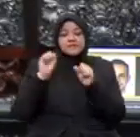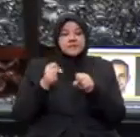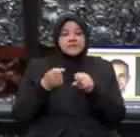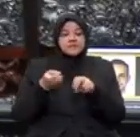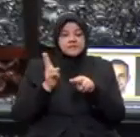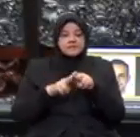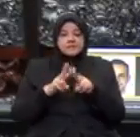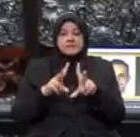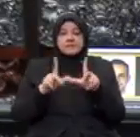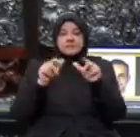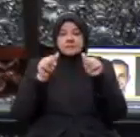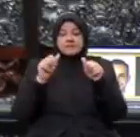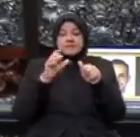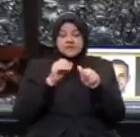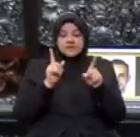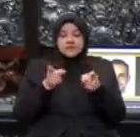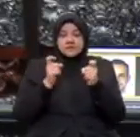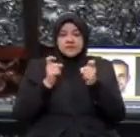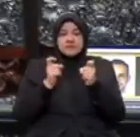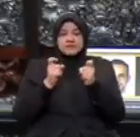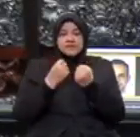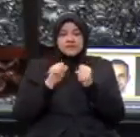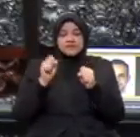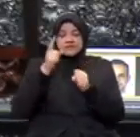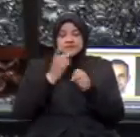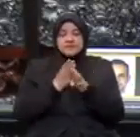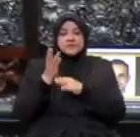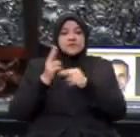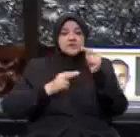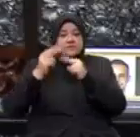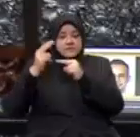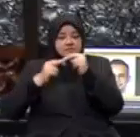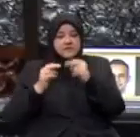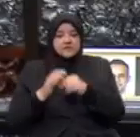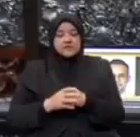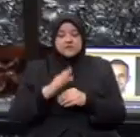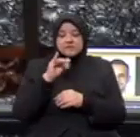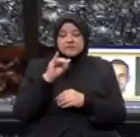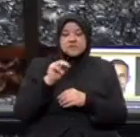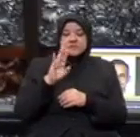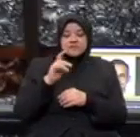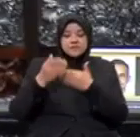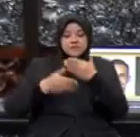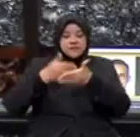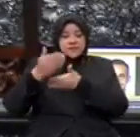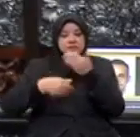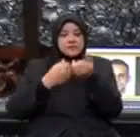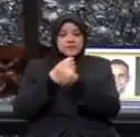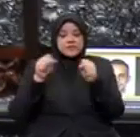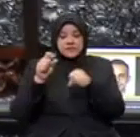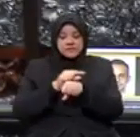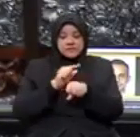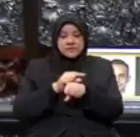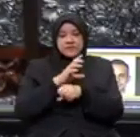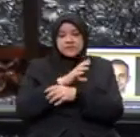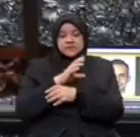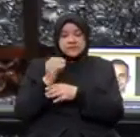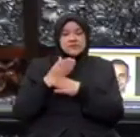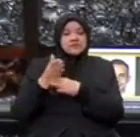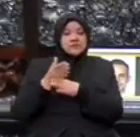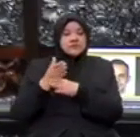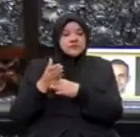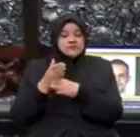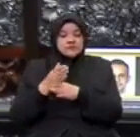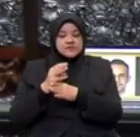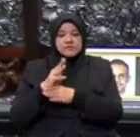meningkat prestasi dan cepat siap bagi sektor pembinaan. BIM merupakan proses penyediaan penggunaan dan